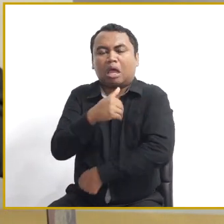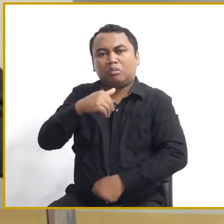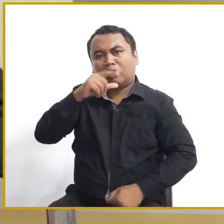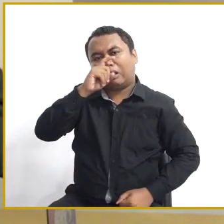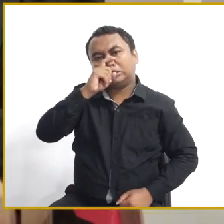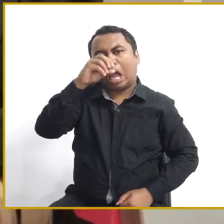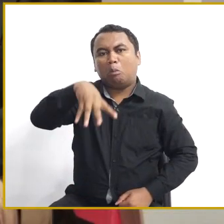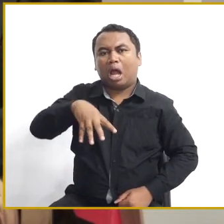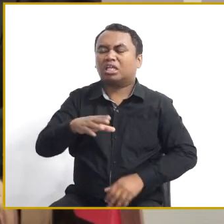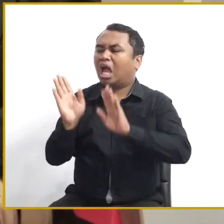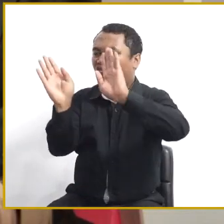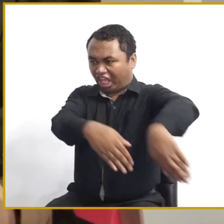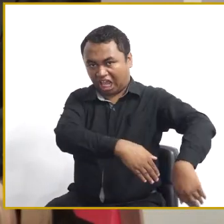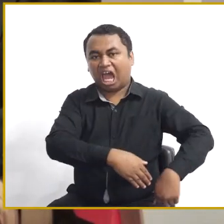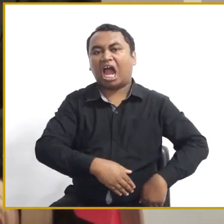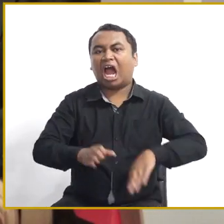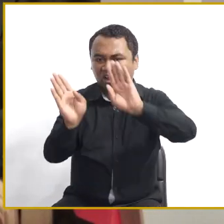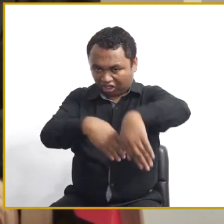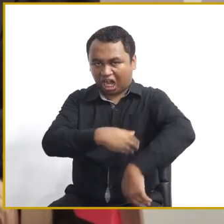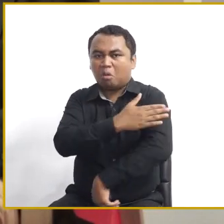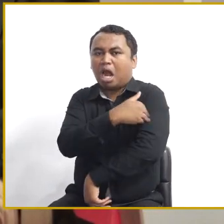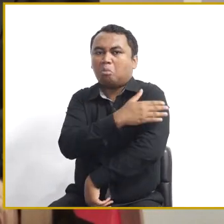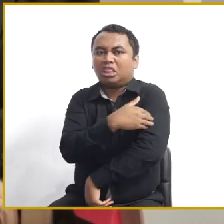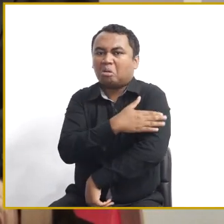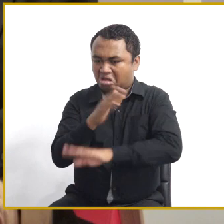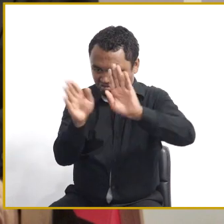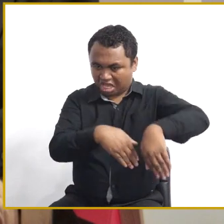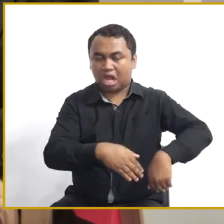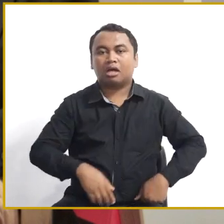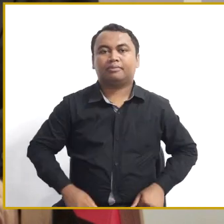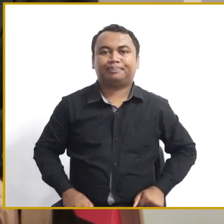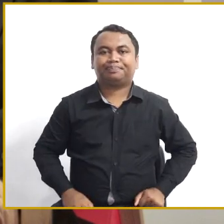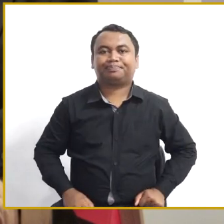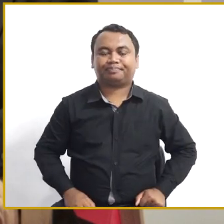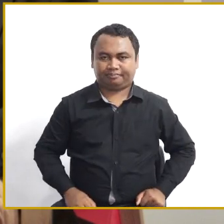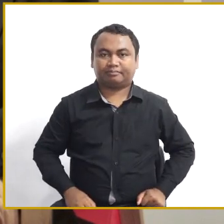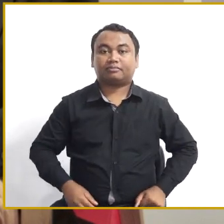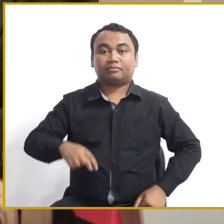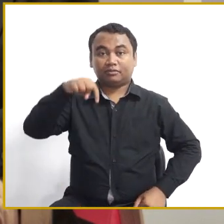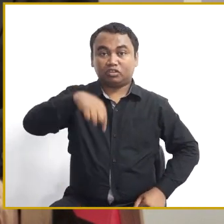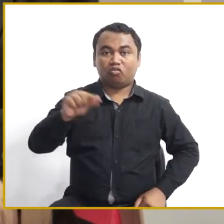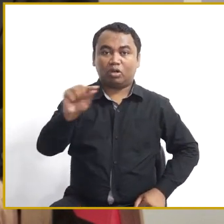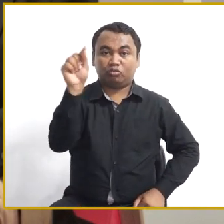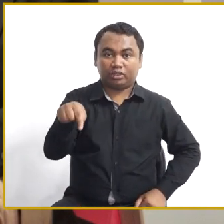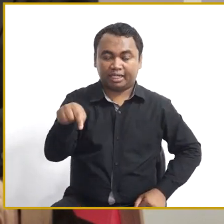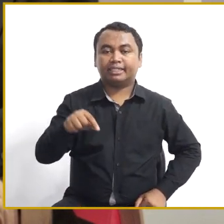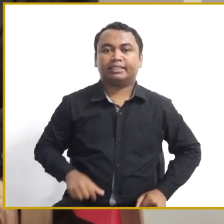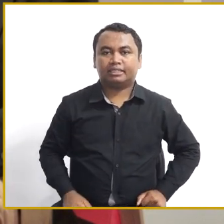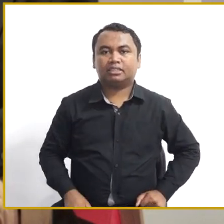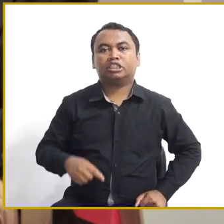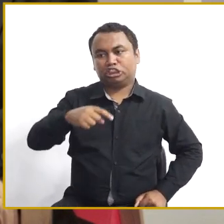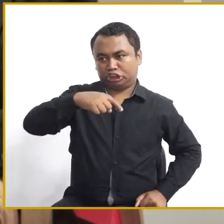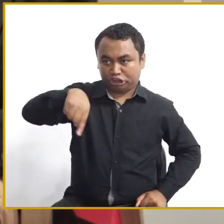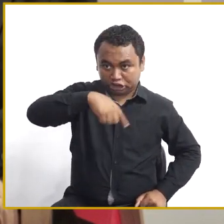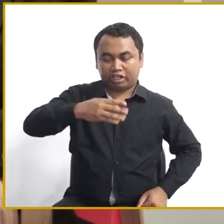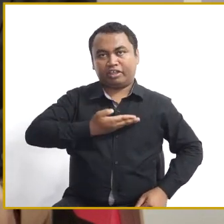Eo amin'ny resaka fifehezana andreo ariana eto Madagasikara ny resantsika teo, ny olona ny resantsika teo, ny tany ho resantsika mahakasika ny